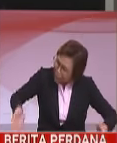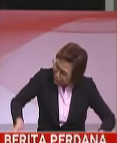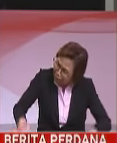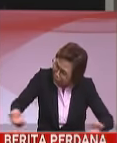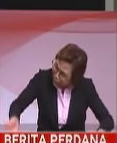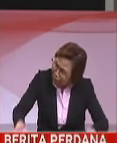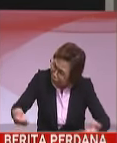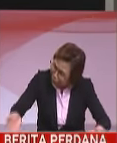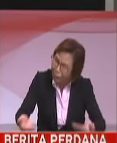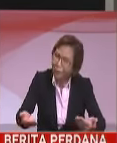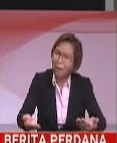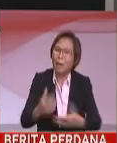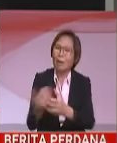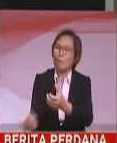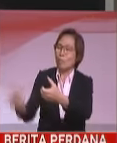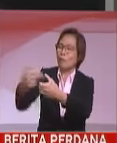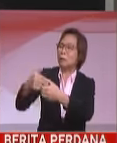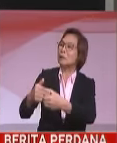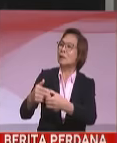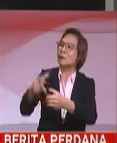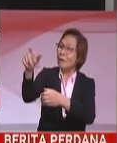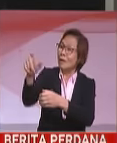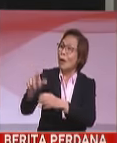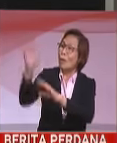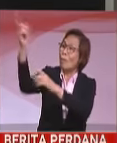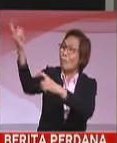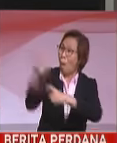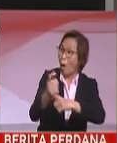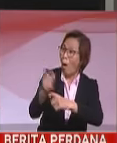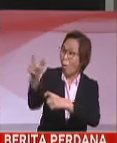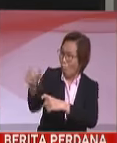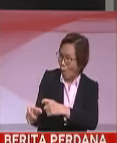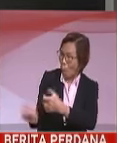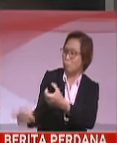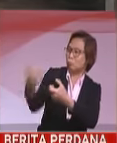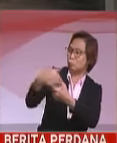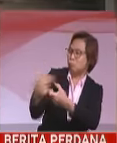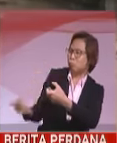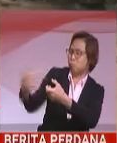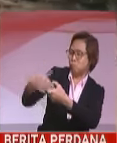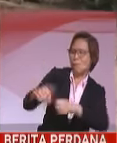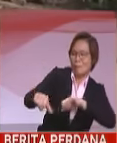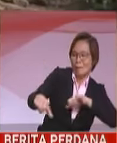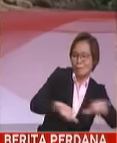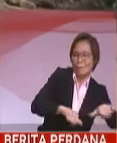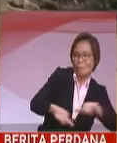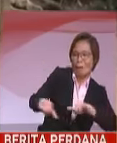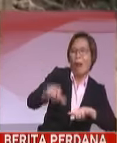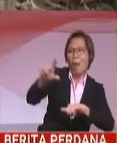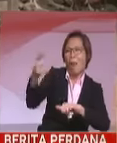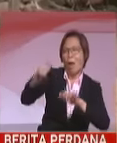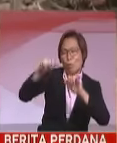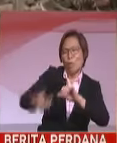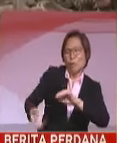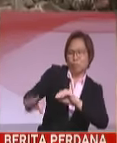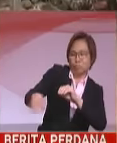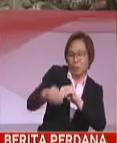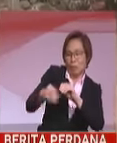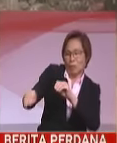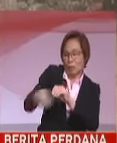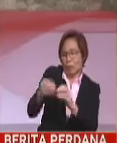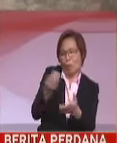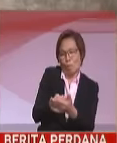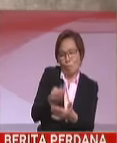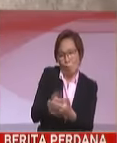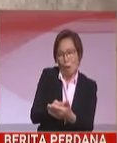supaya melibatkan diri di dalam aktiviti-aktiviti lain yang boleh meningkatkan